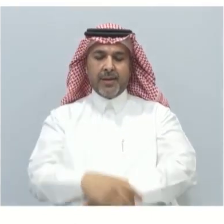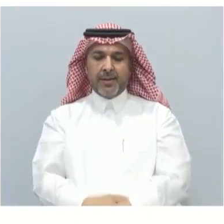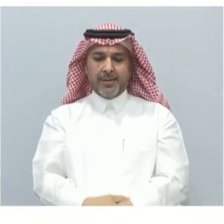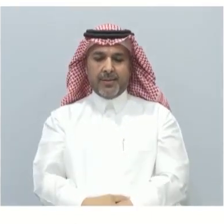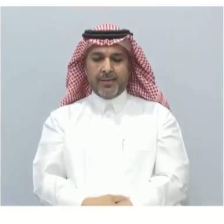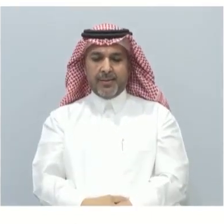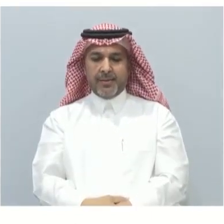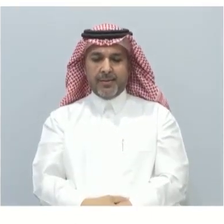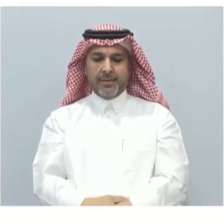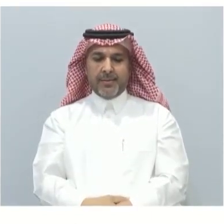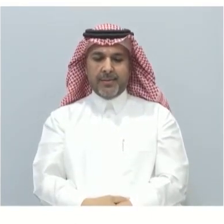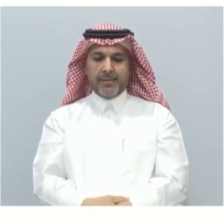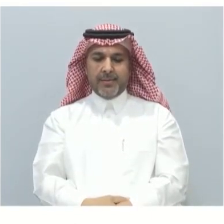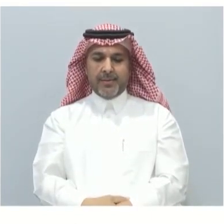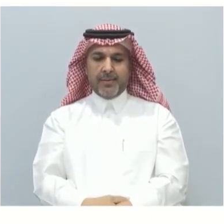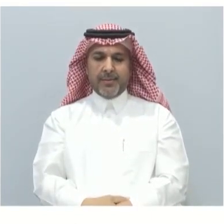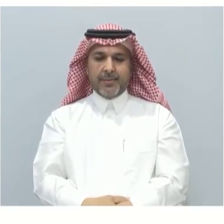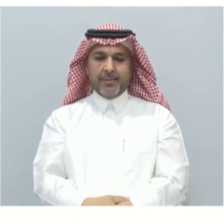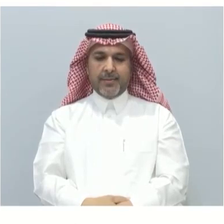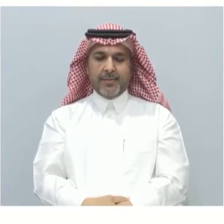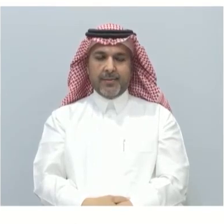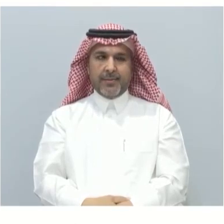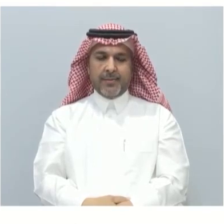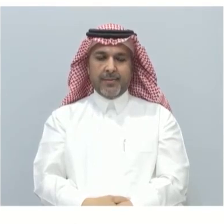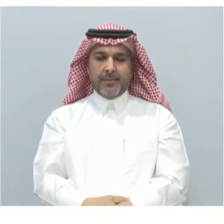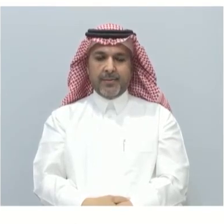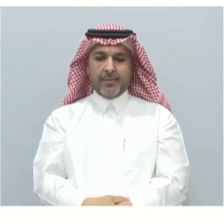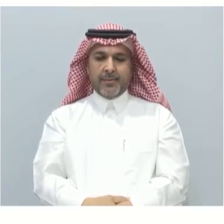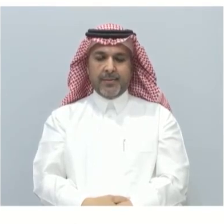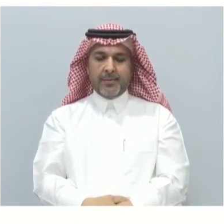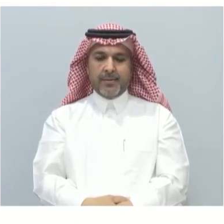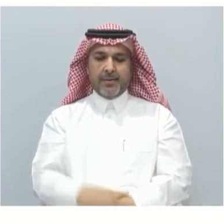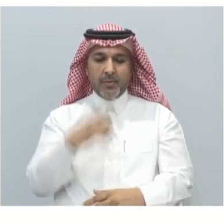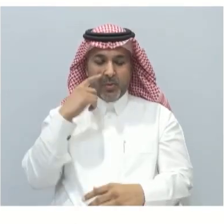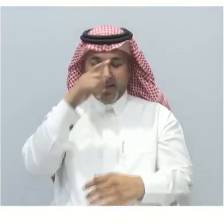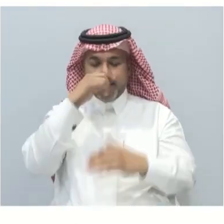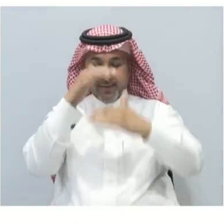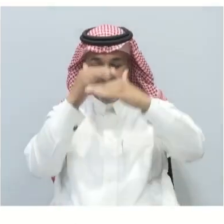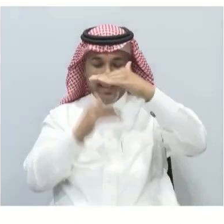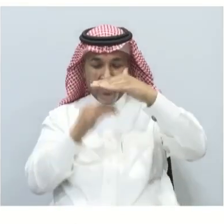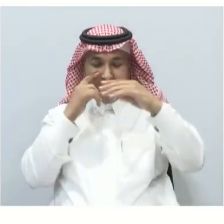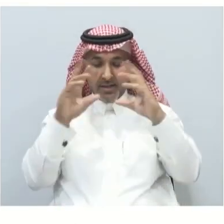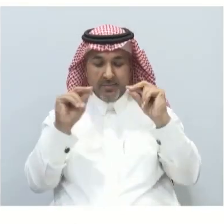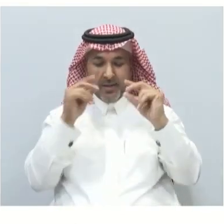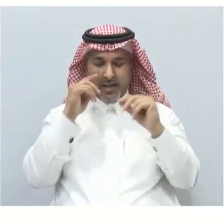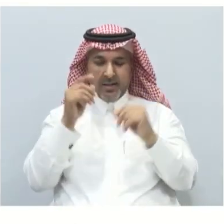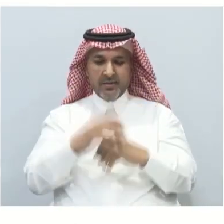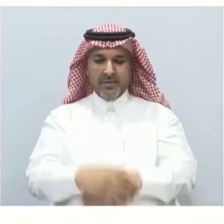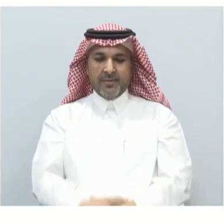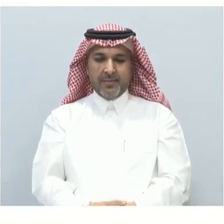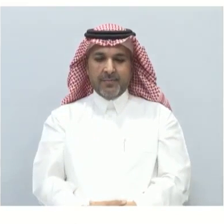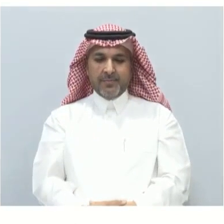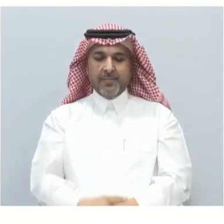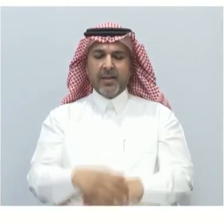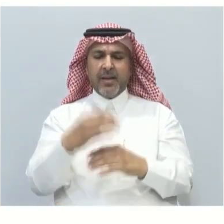ب او ب نشوف ايضا هذا السؤال هنا نحتاج توحيد الاساس فالاثنين تعتبر 2 اس